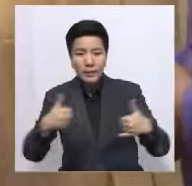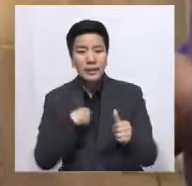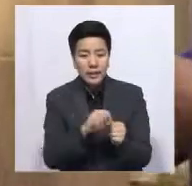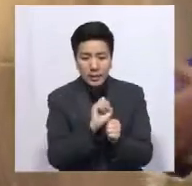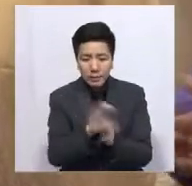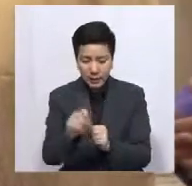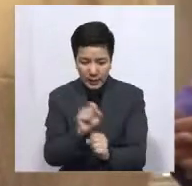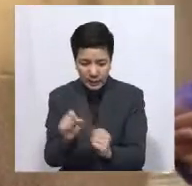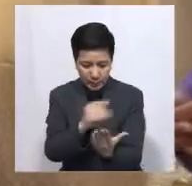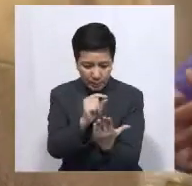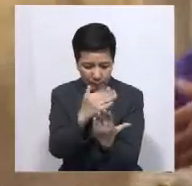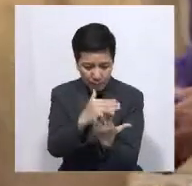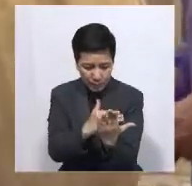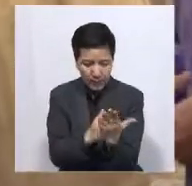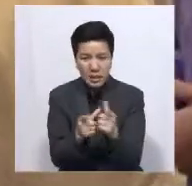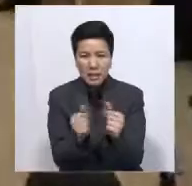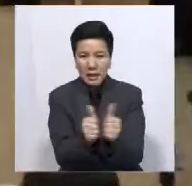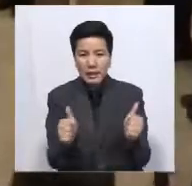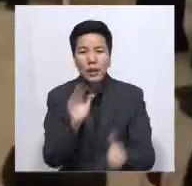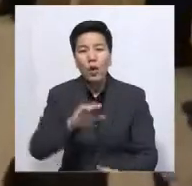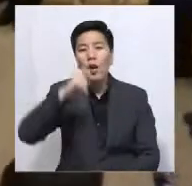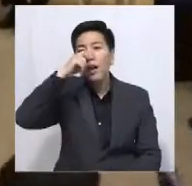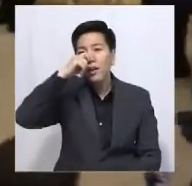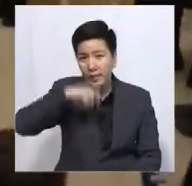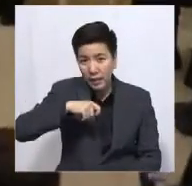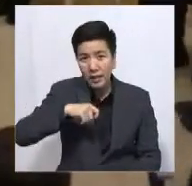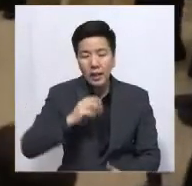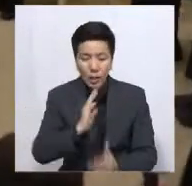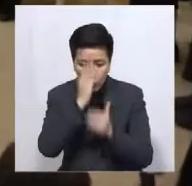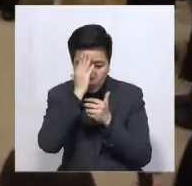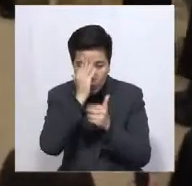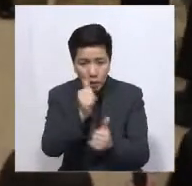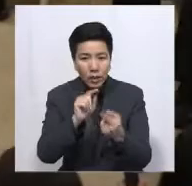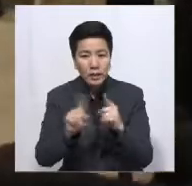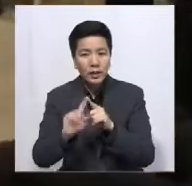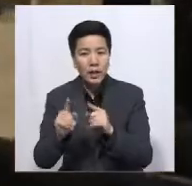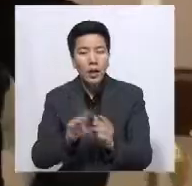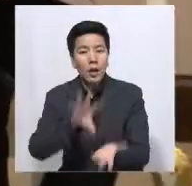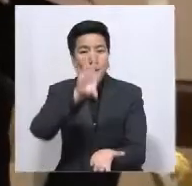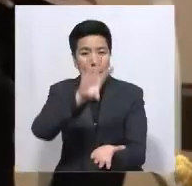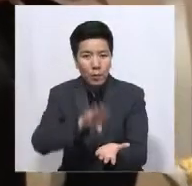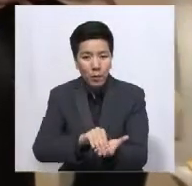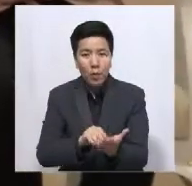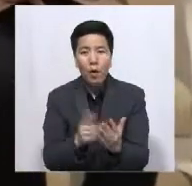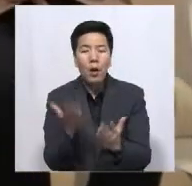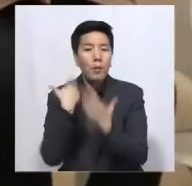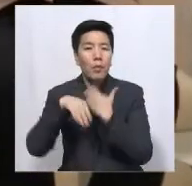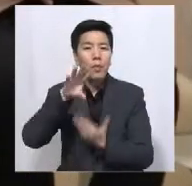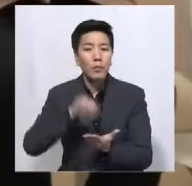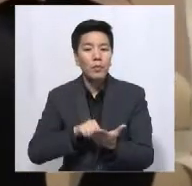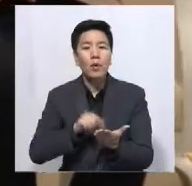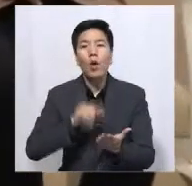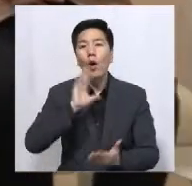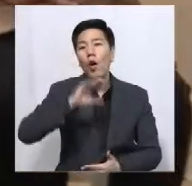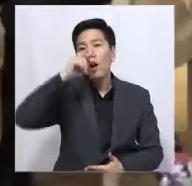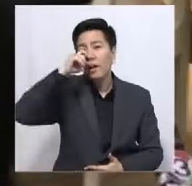ให้เขียนบทละครเกี่ยวกับสิ่งดีๆของไทยในด้านต่างๆให้เป็นที่น่าสนใจเพื่อเป็นการอนุรักษ์วรรณกรรมและขนบธรรมเนียมประเพณี